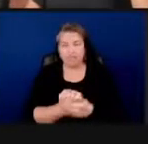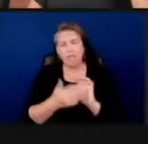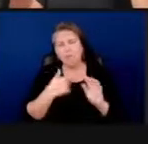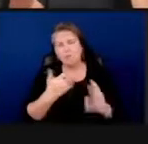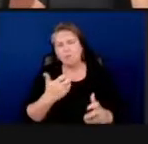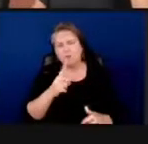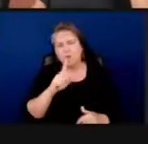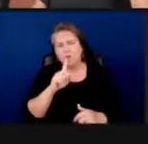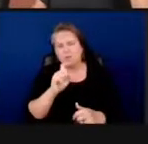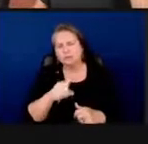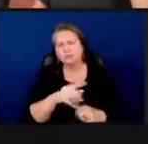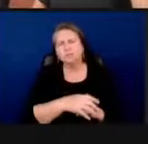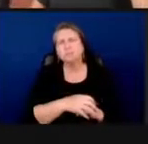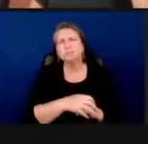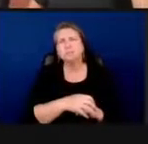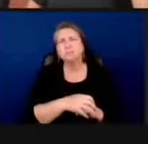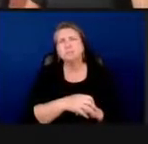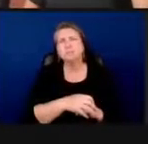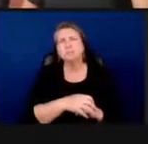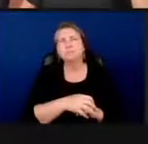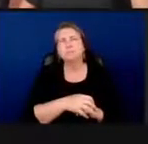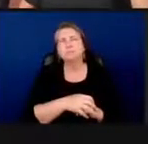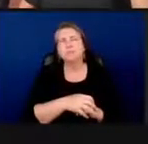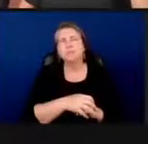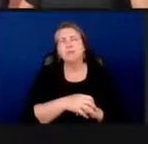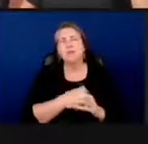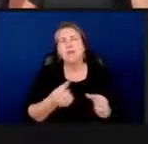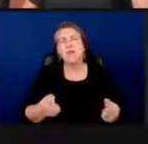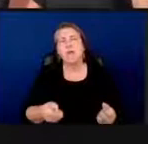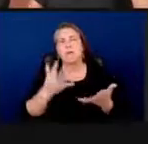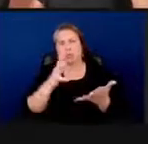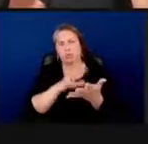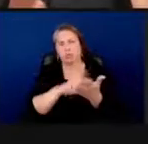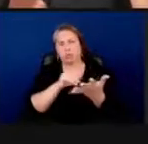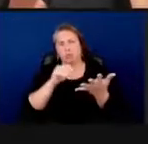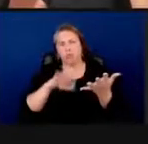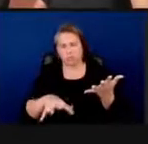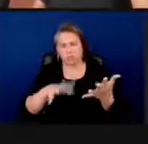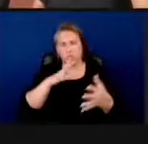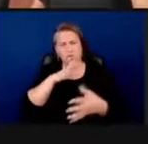je, ni wanafunzi wangapi ambao